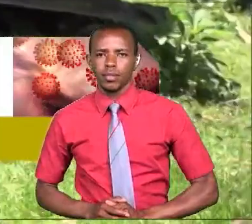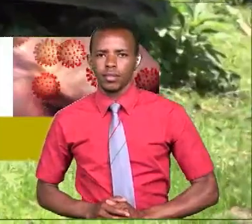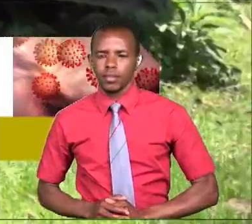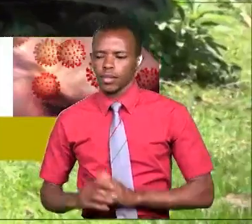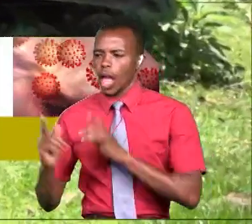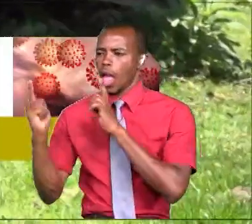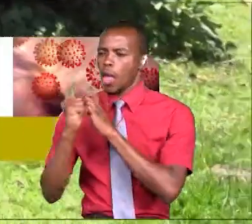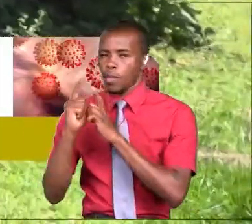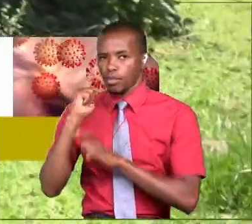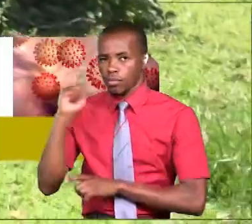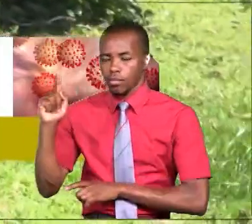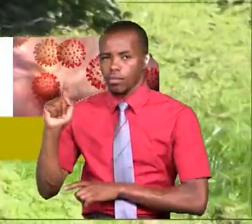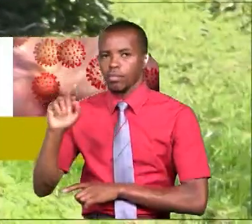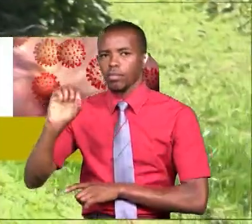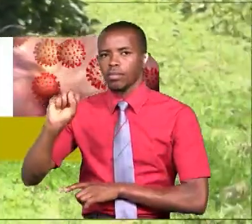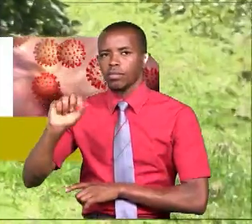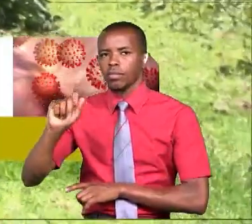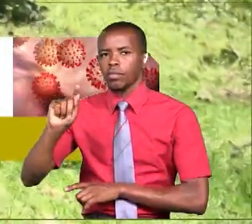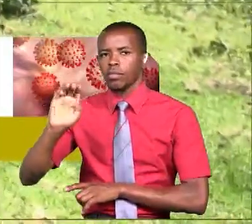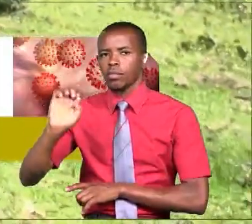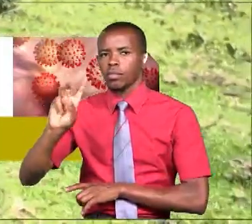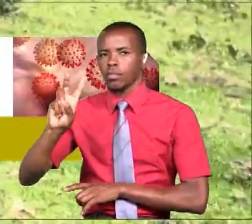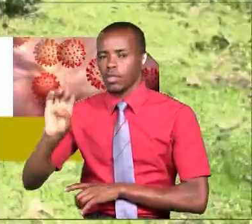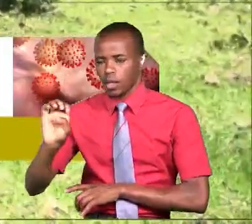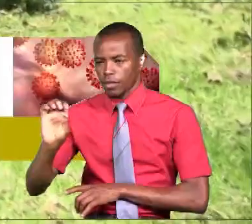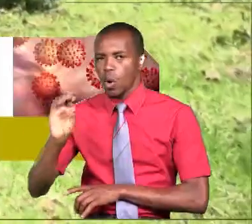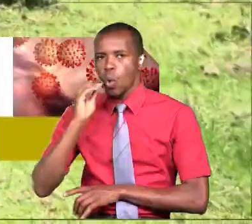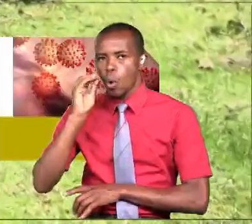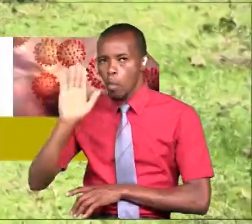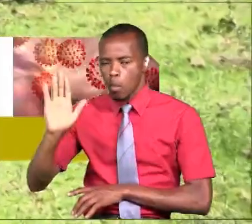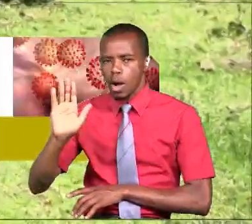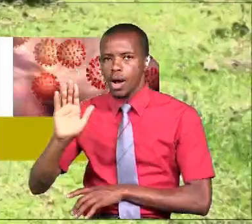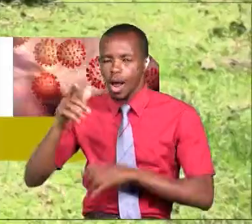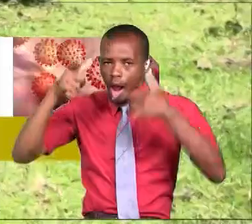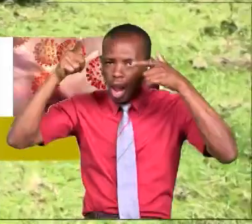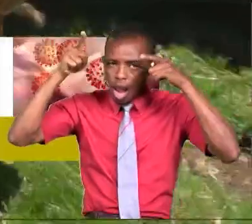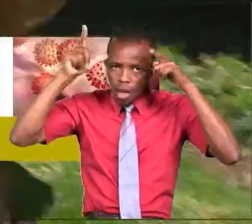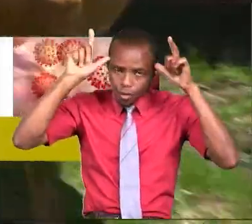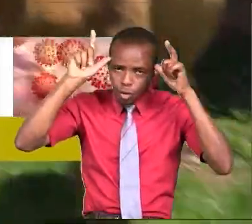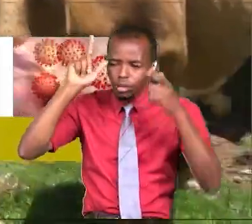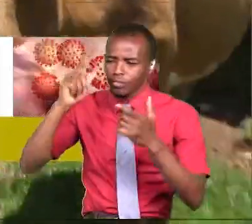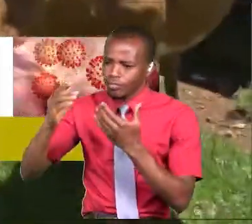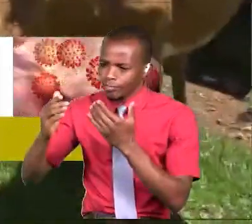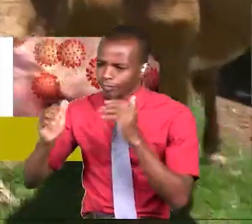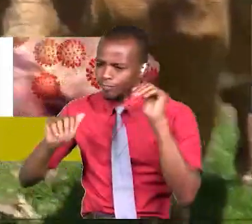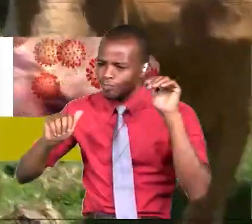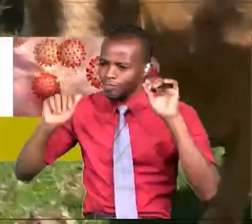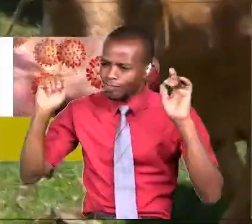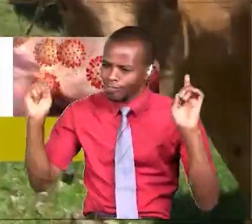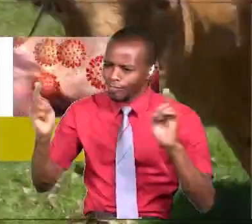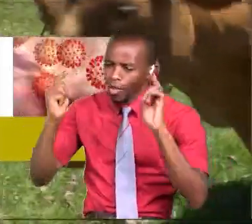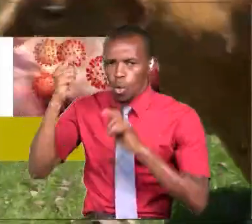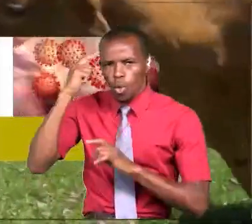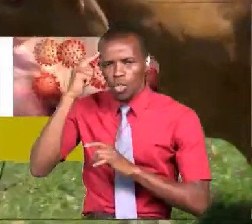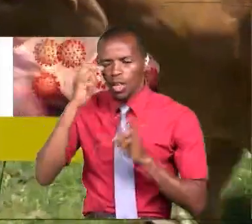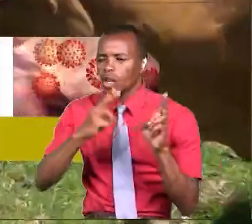Kutana naye Steven Kiana Bonike, ukimpata nyumbani kwake akilisha mifugo wake, utadhani kwamba yeye ni mzee